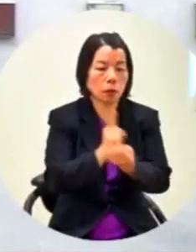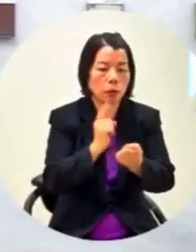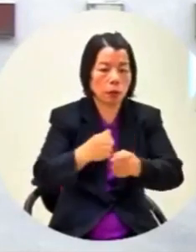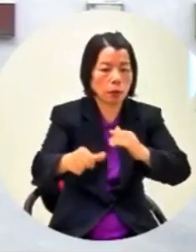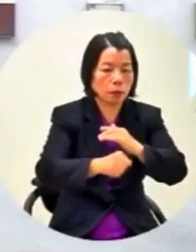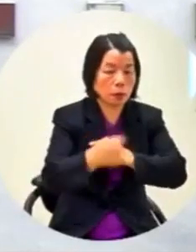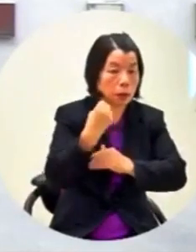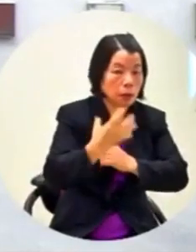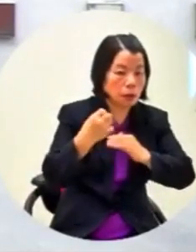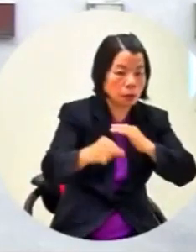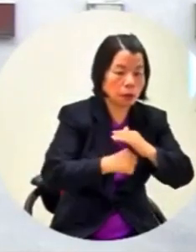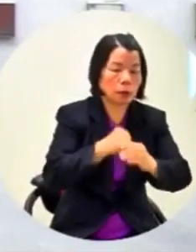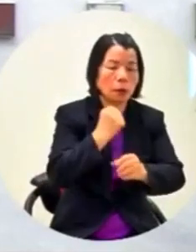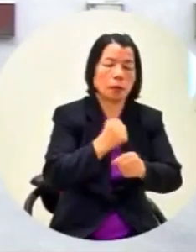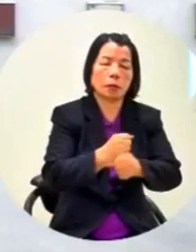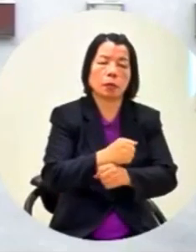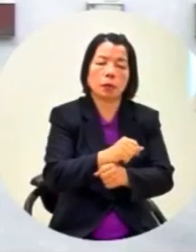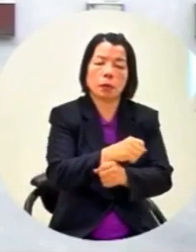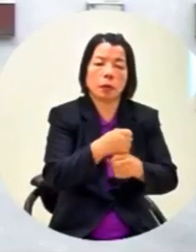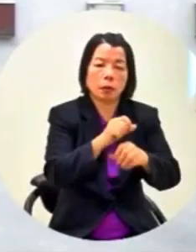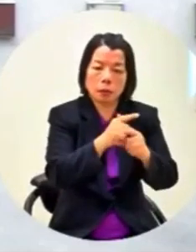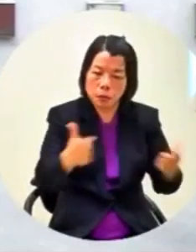等。我们这专案在